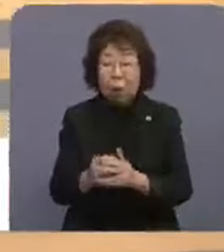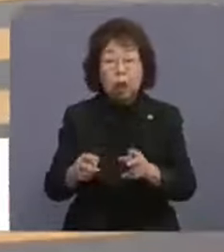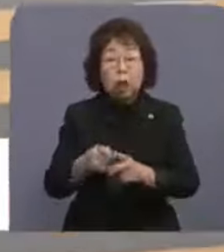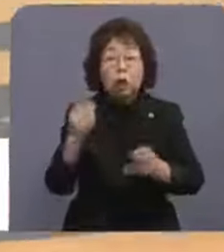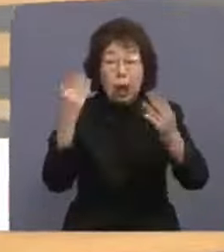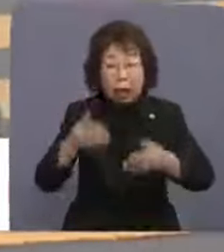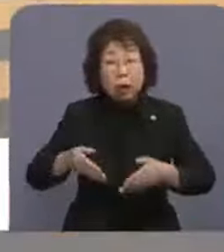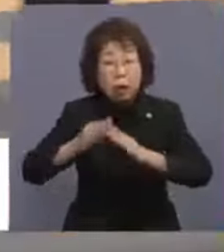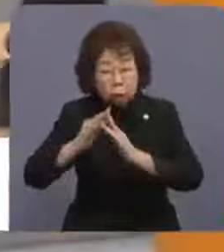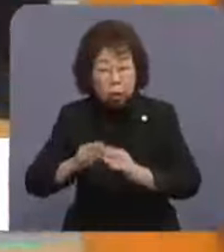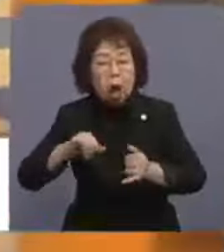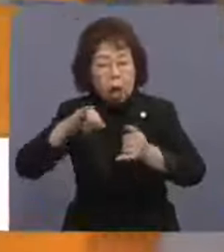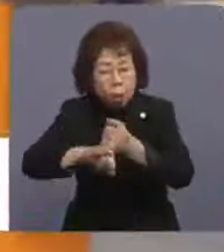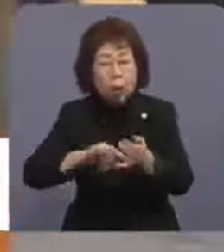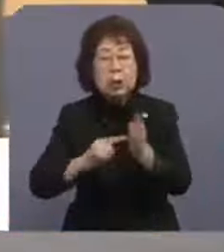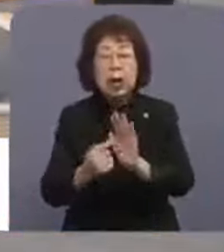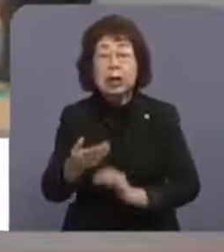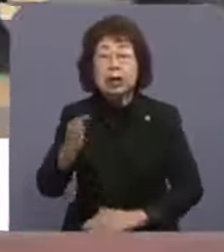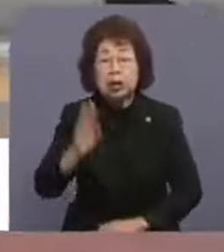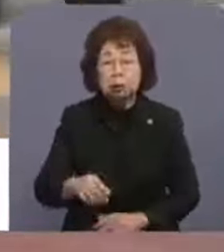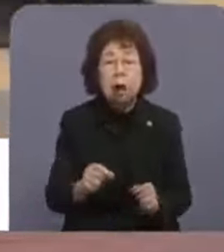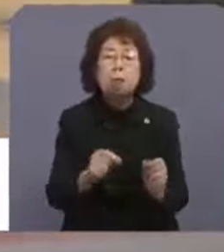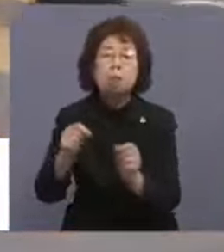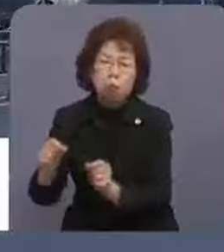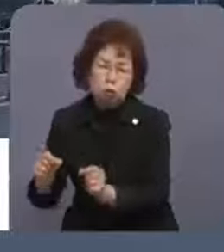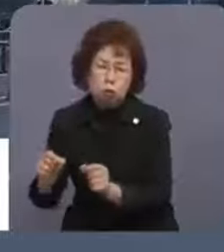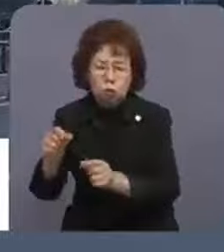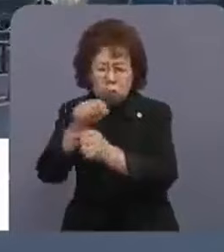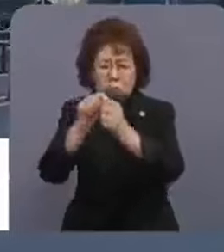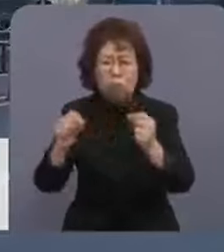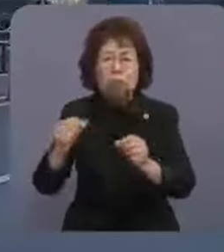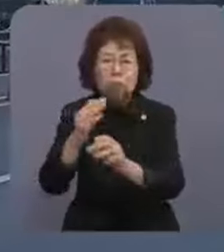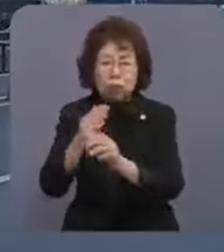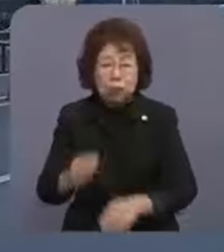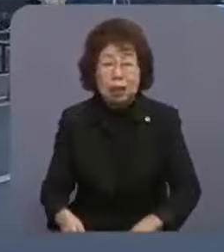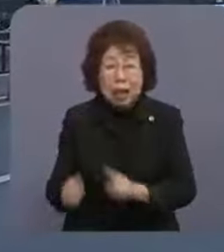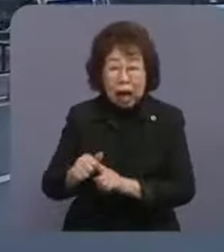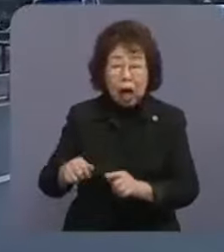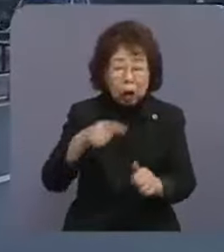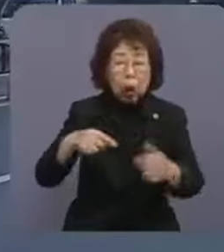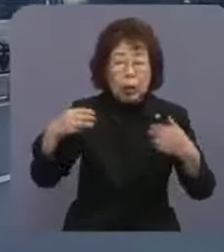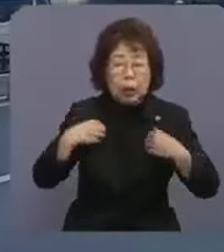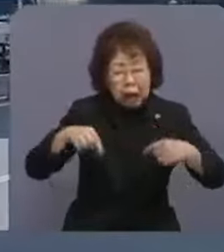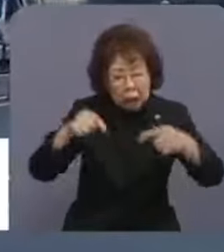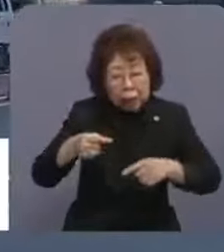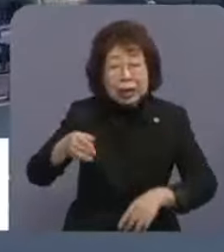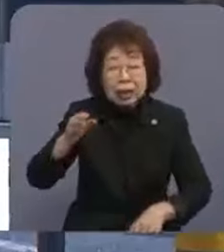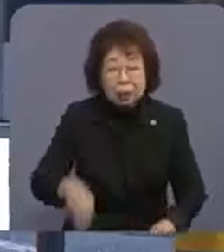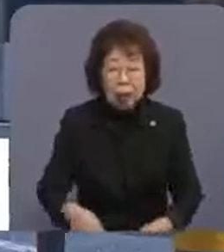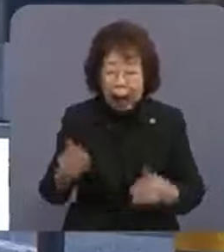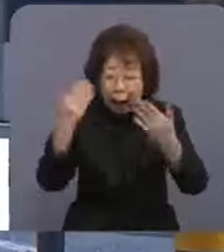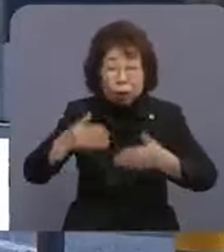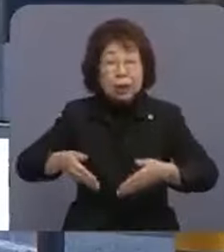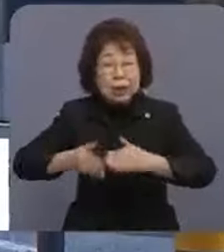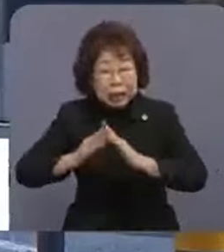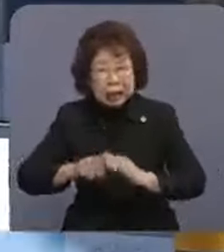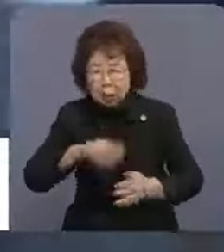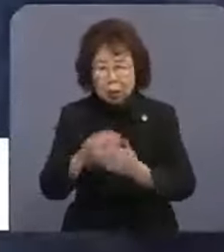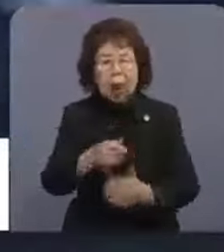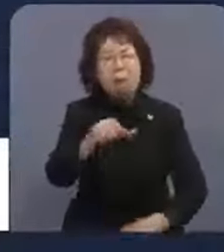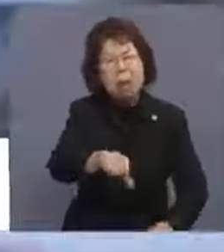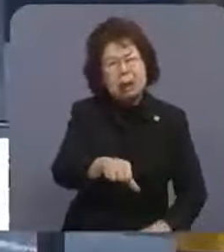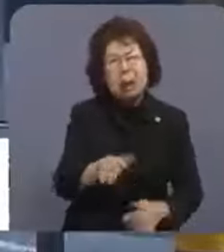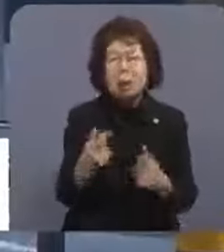초등학교 신설을 공약으로 내놨지만 보류됐습니다. 김 의원은 교육청과 협의했지만 학교 신설에는